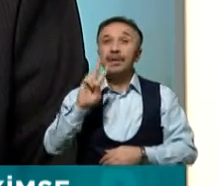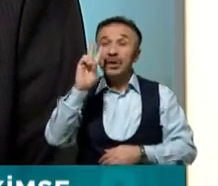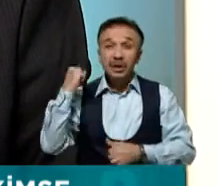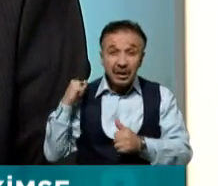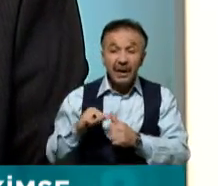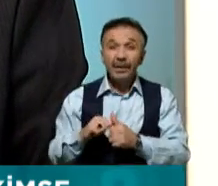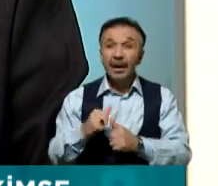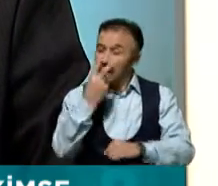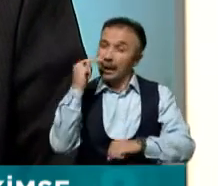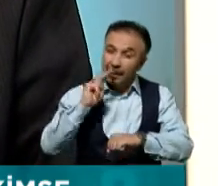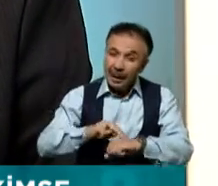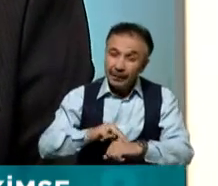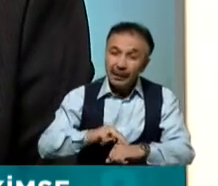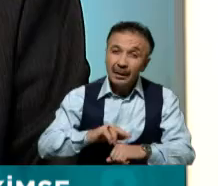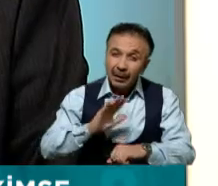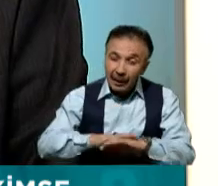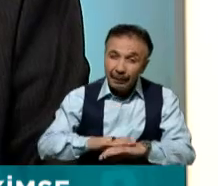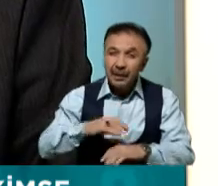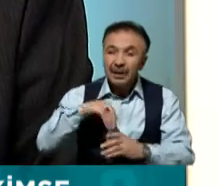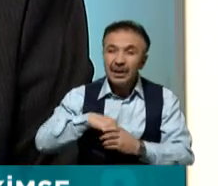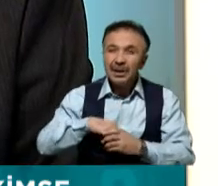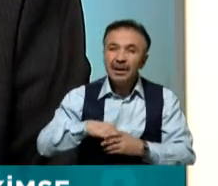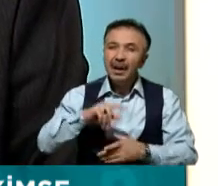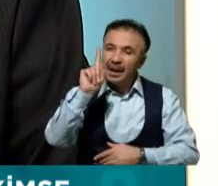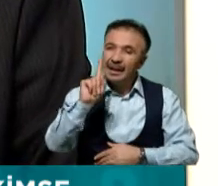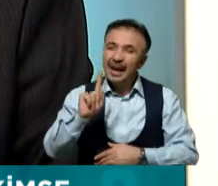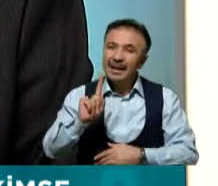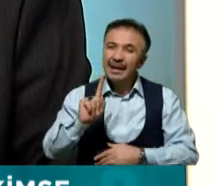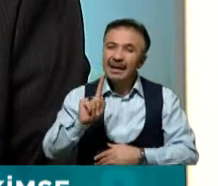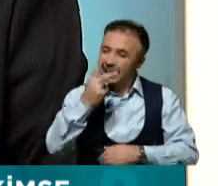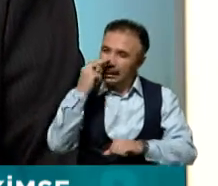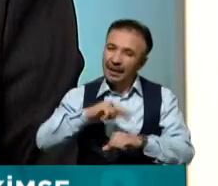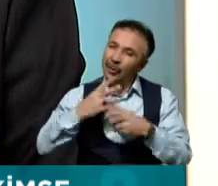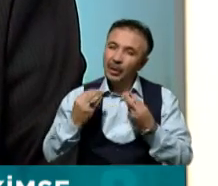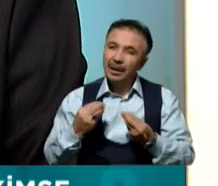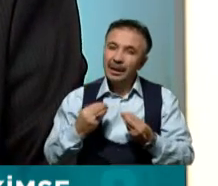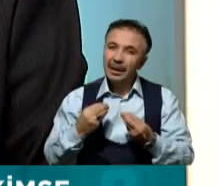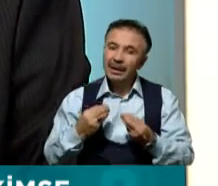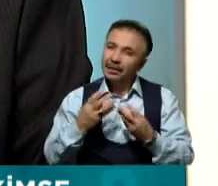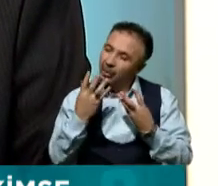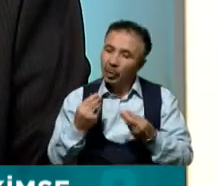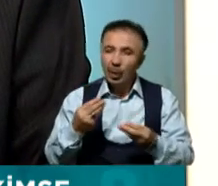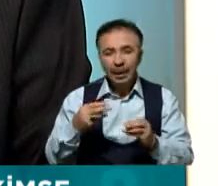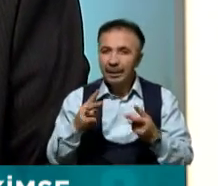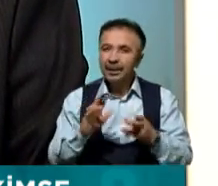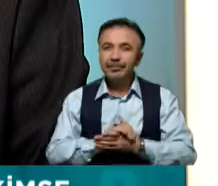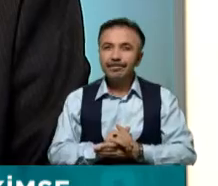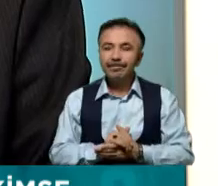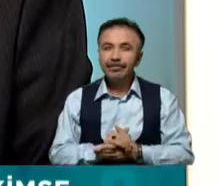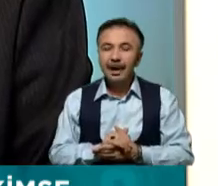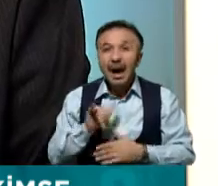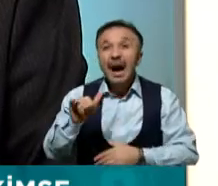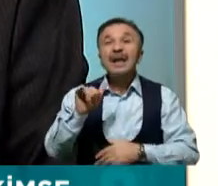için bunları tek yemin olarak değerlendiremeyiz. Ayrı ayrı. Ha, bu konuda farklı görüş olanlar da var. Yani aynı